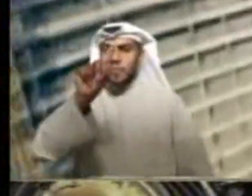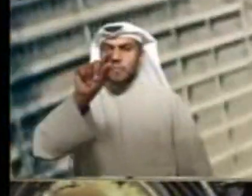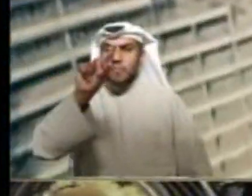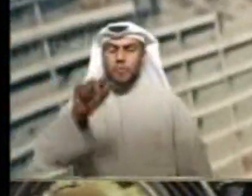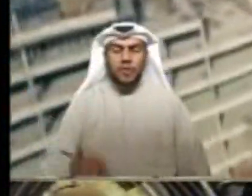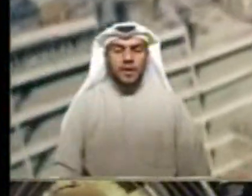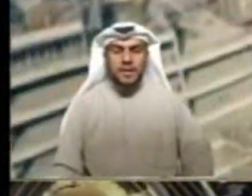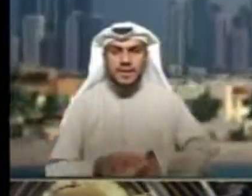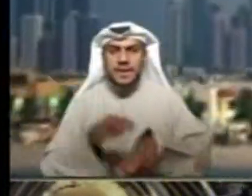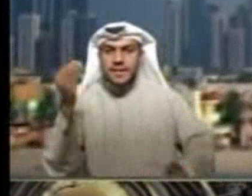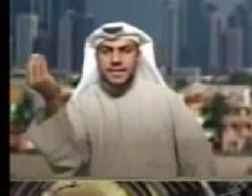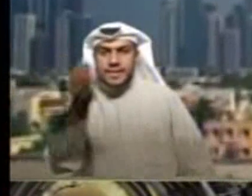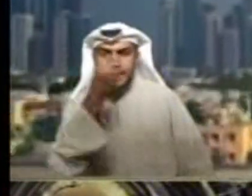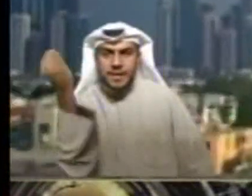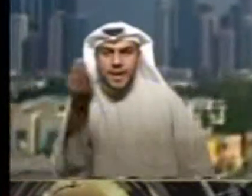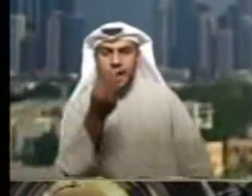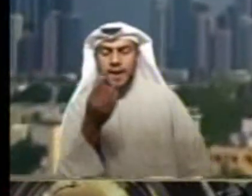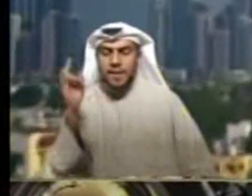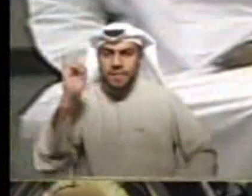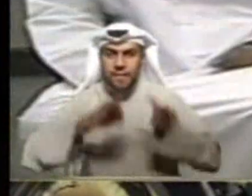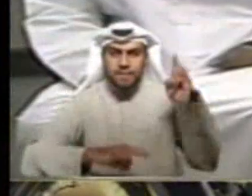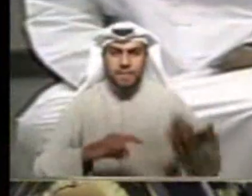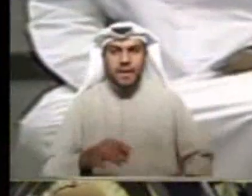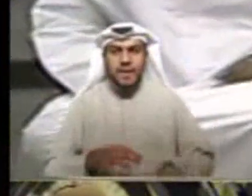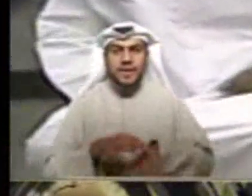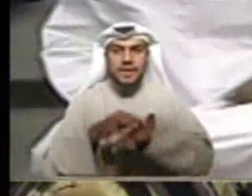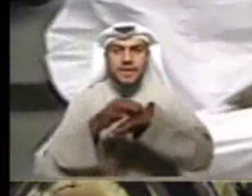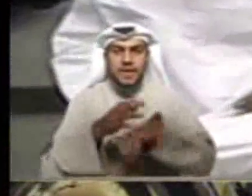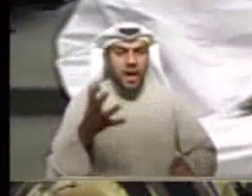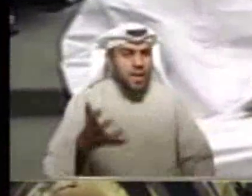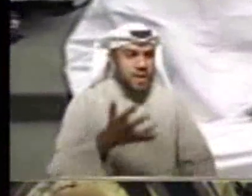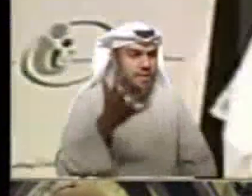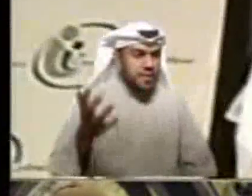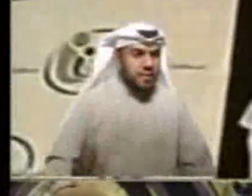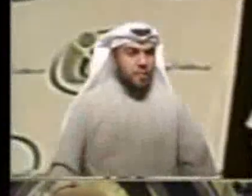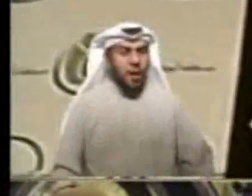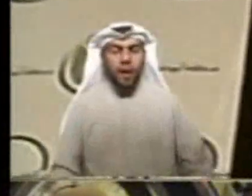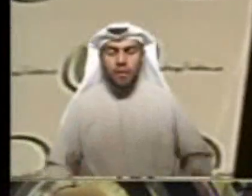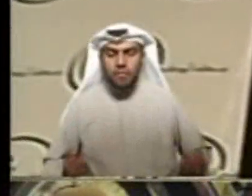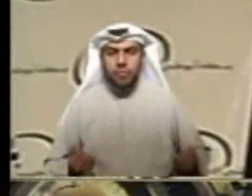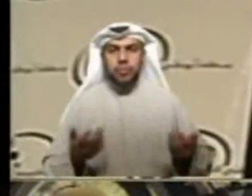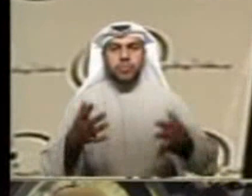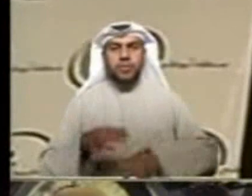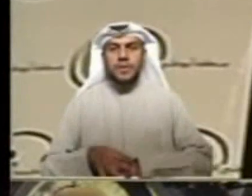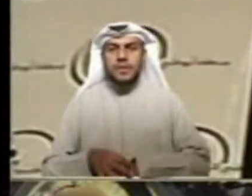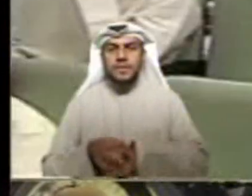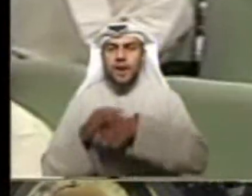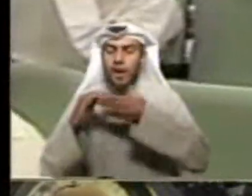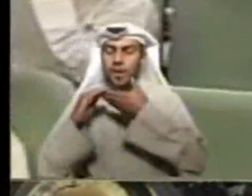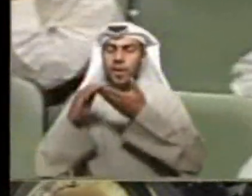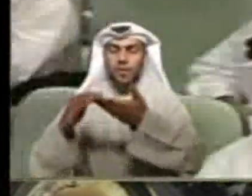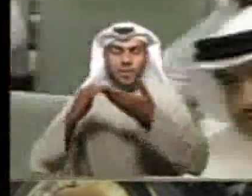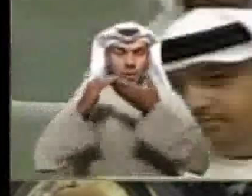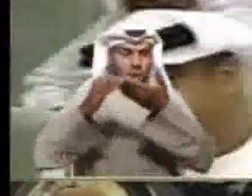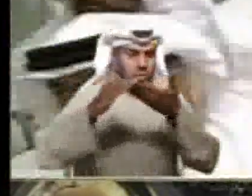قطاعات السياحة والبنية التحتية والاستثمار في الإنسان، واصلت الإمارات عطاءها الإنساني لتحتل مكانة